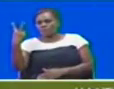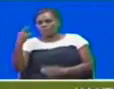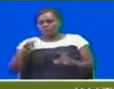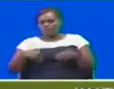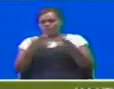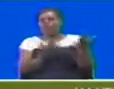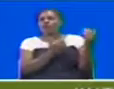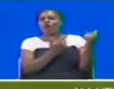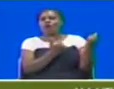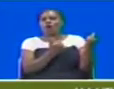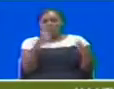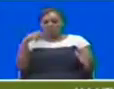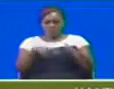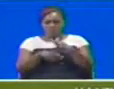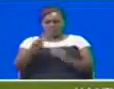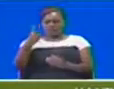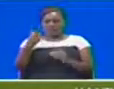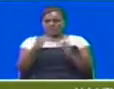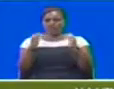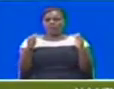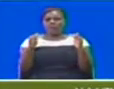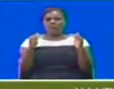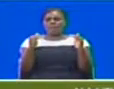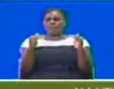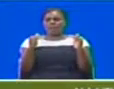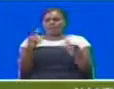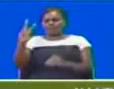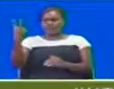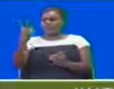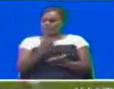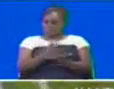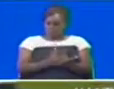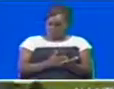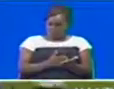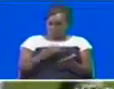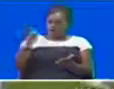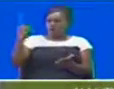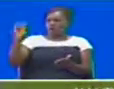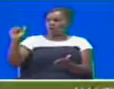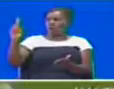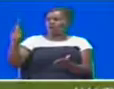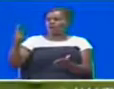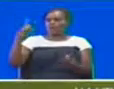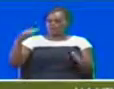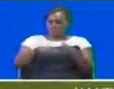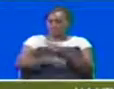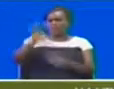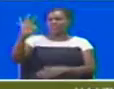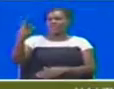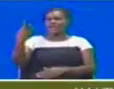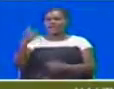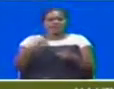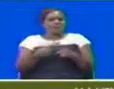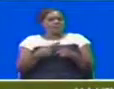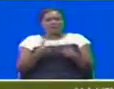hiyo matumaini ya kufuzu raundi ya pili ya dimba hilo. Katika kipindi cha pili, Omar Mbogi alifunga bao la tatu,